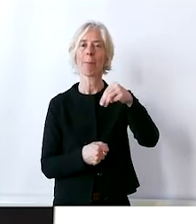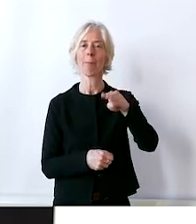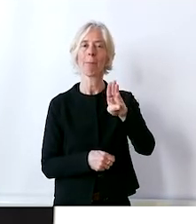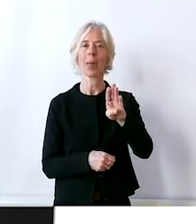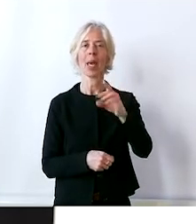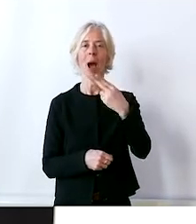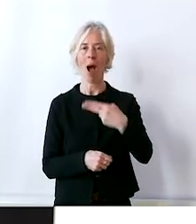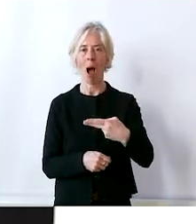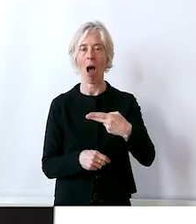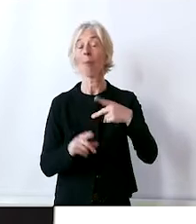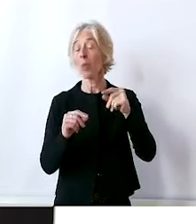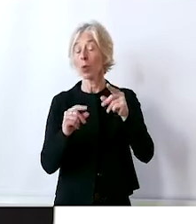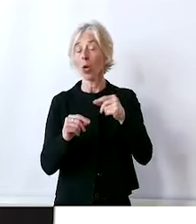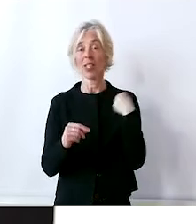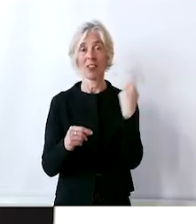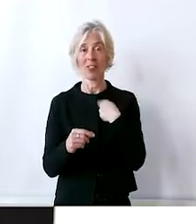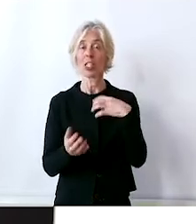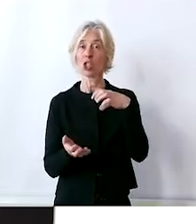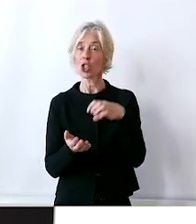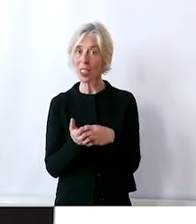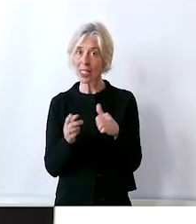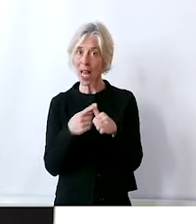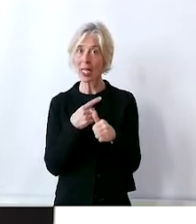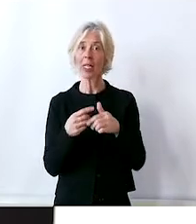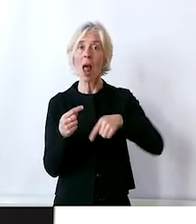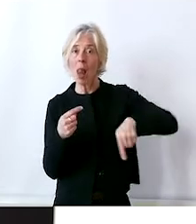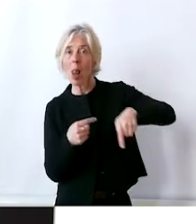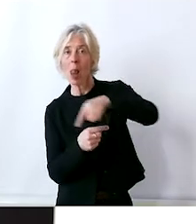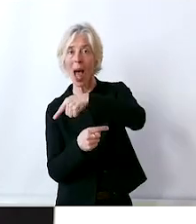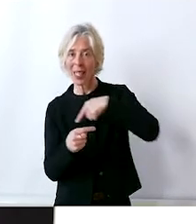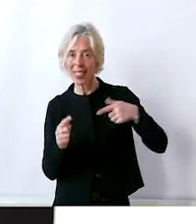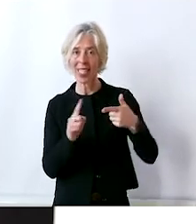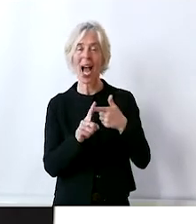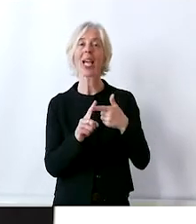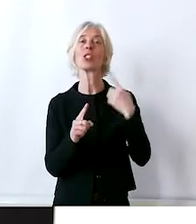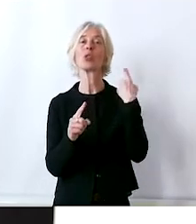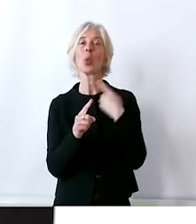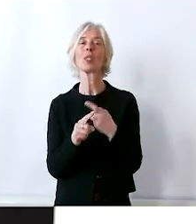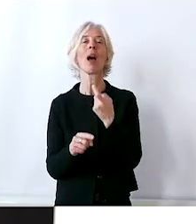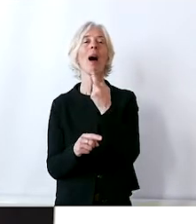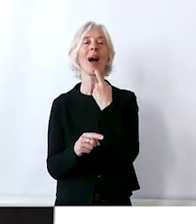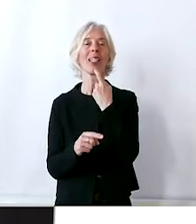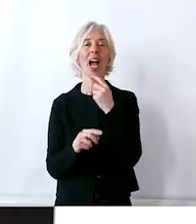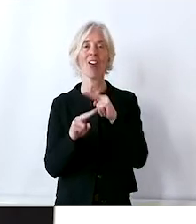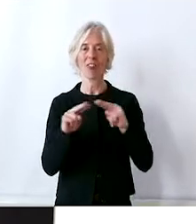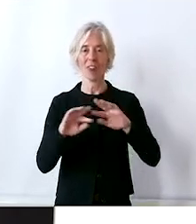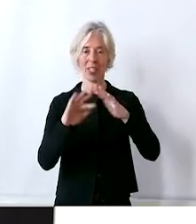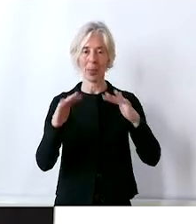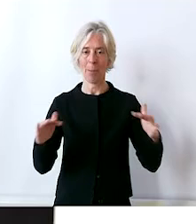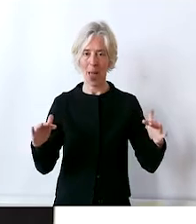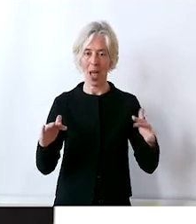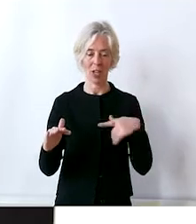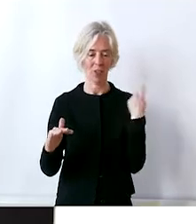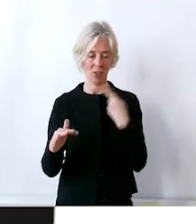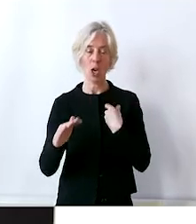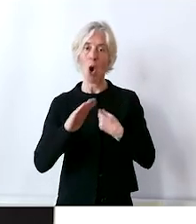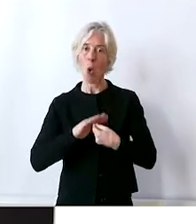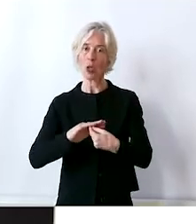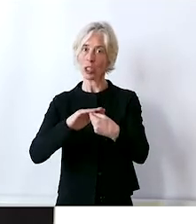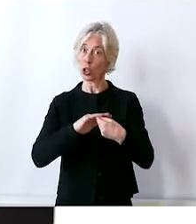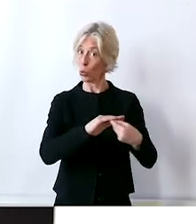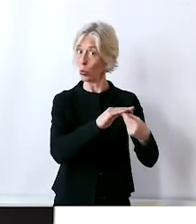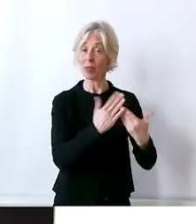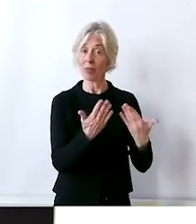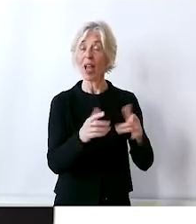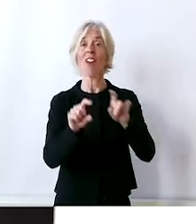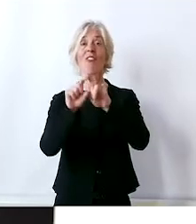Landkreises Eicher-Friedberg. Wir arbeiten für die Unternehmen der Region in Sachen Fachkräfte, Standortmarketing,